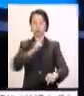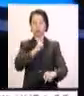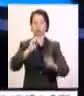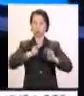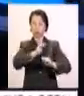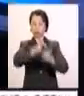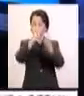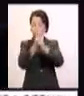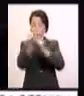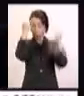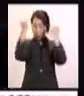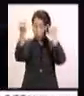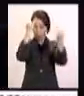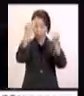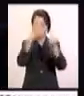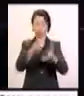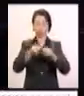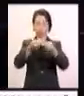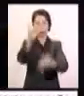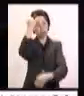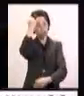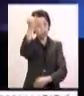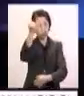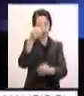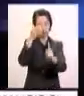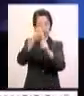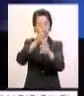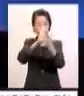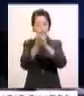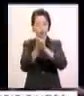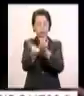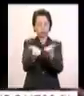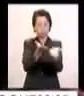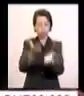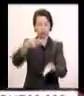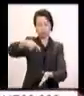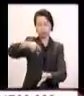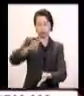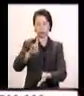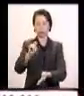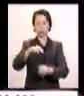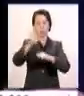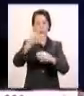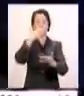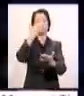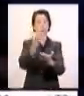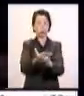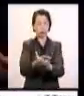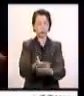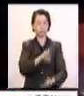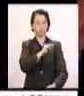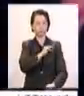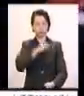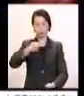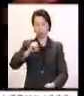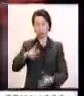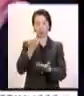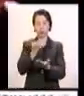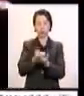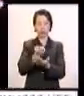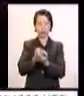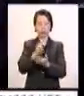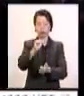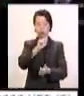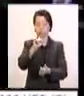untuk bertukar-tukar pandangan serta menyumbang idea ke arah menjadikan perkhidmatan PBT lebih dinamik. Turut hadir Menteri Hal Ehwal Ekonomi Datuk Seri